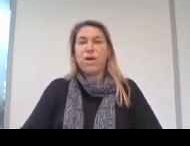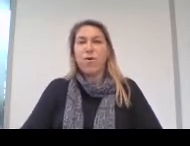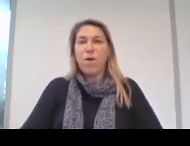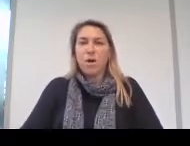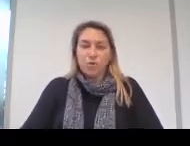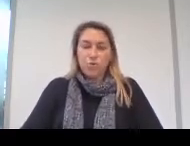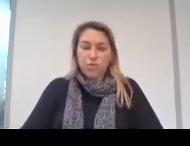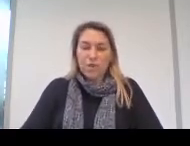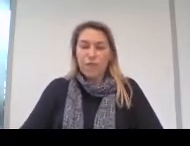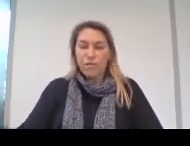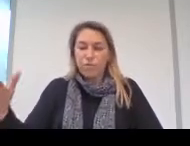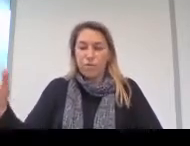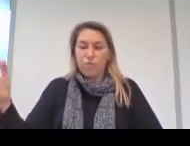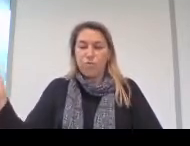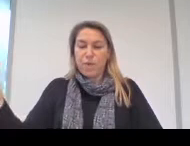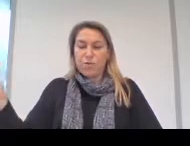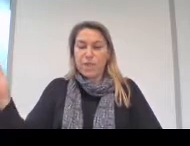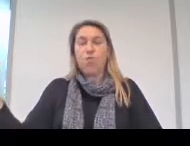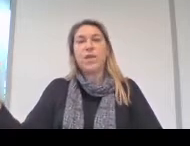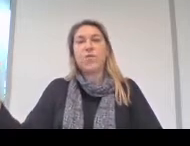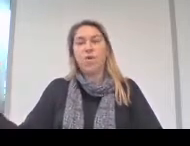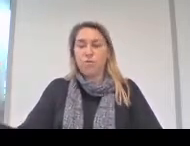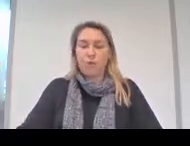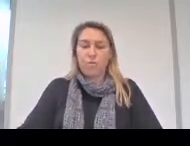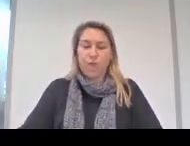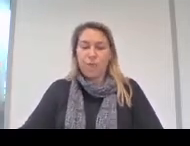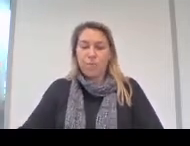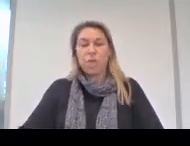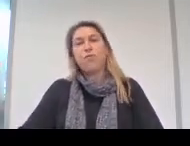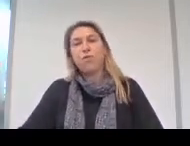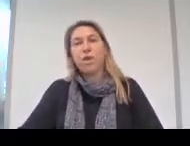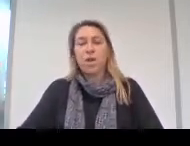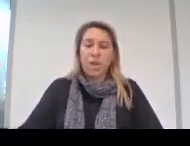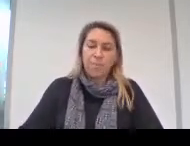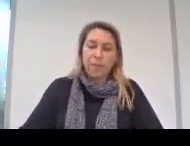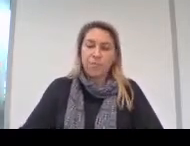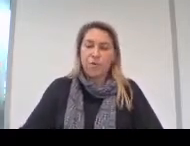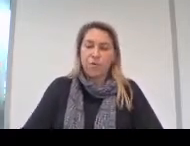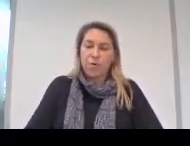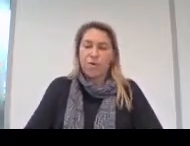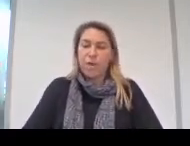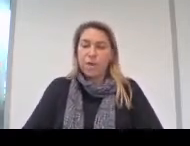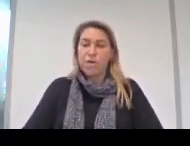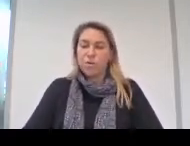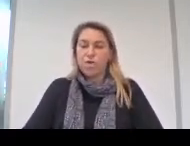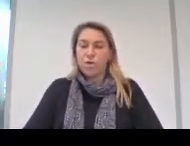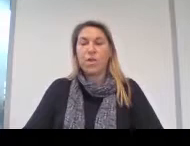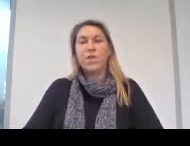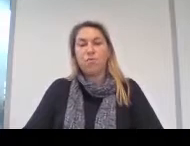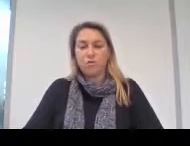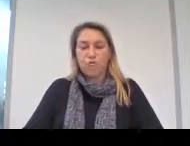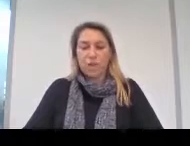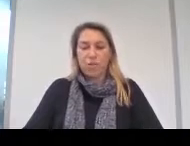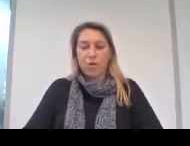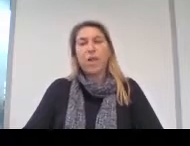Voilà. Et tout d'abord, donc nos intervenants vont vous présenter le secteur en Auvergne-Rhône-Alpes, les chiffres clés, les principaux employeurs, les enjeux et